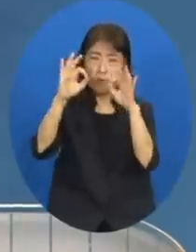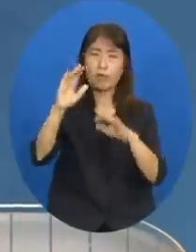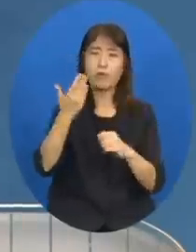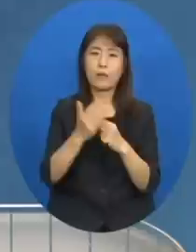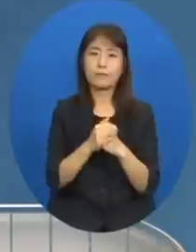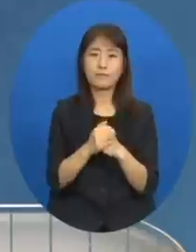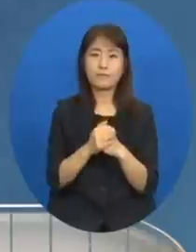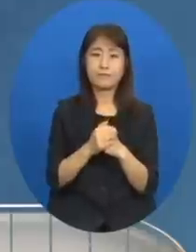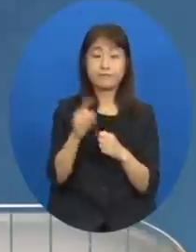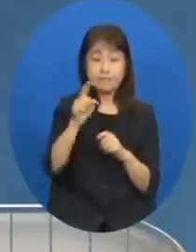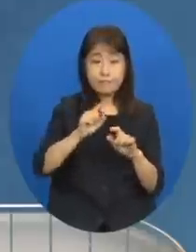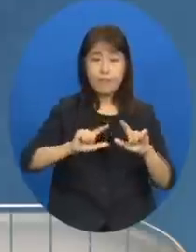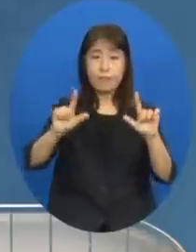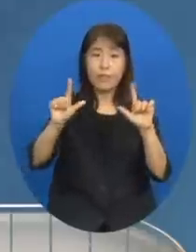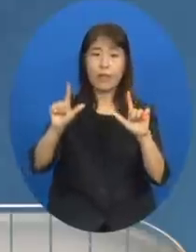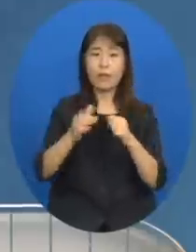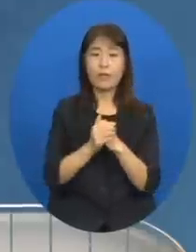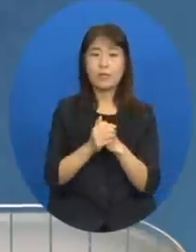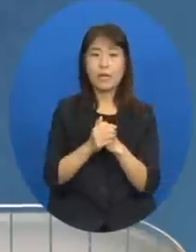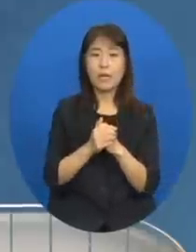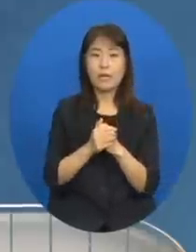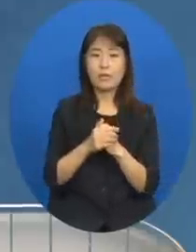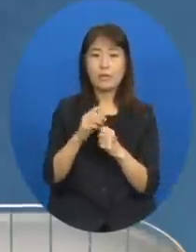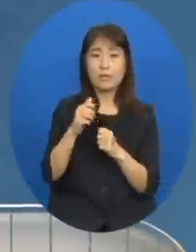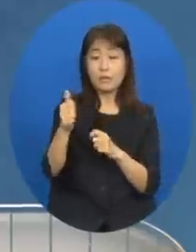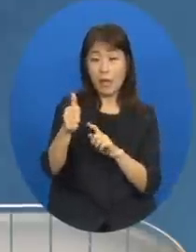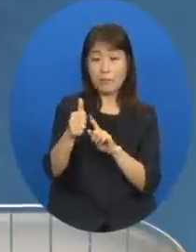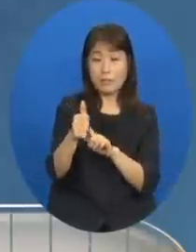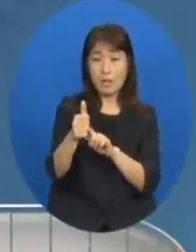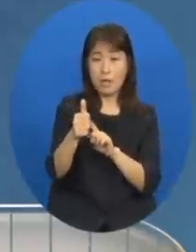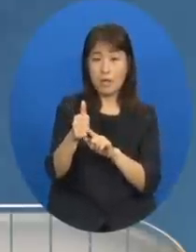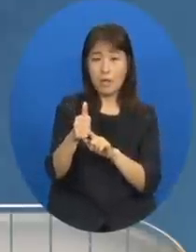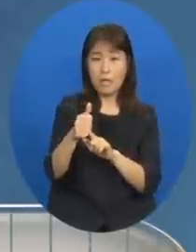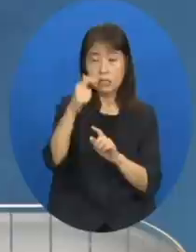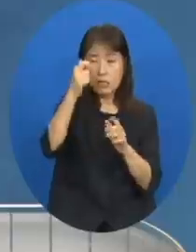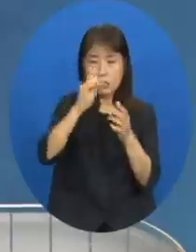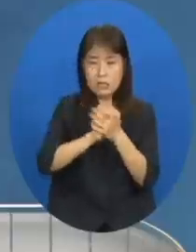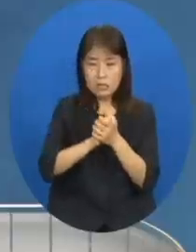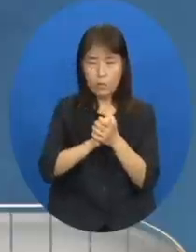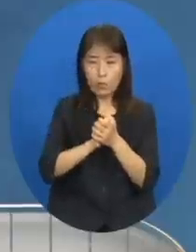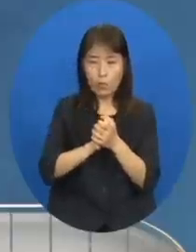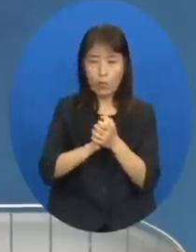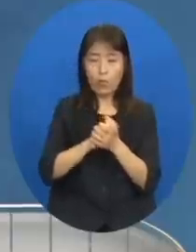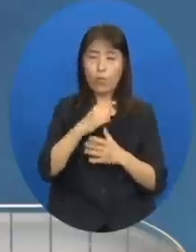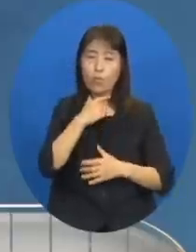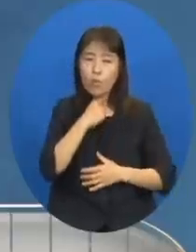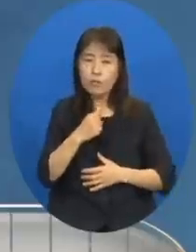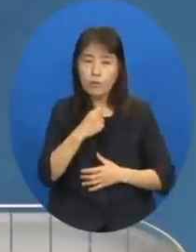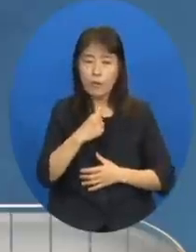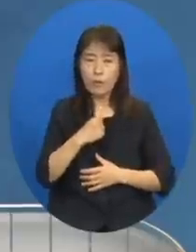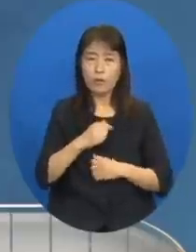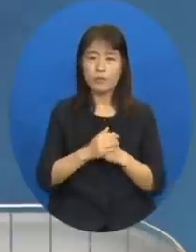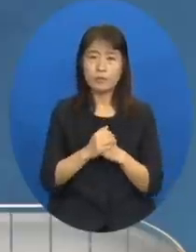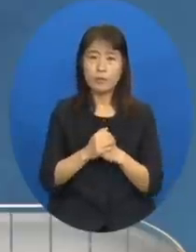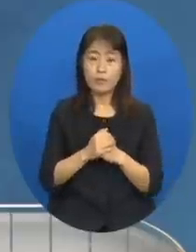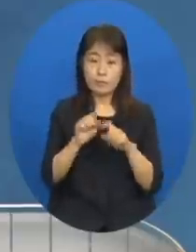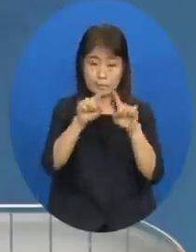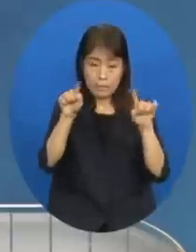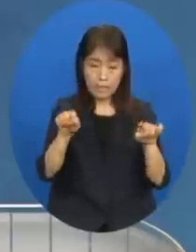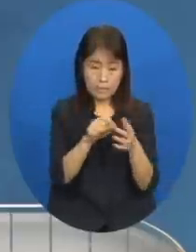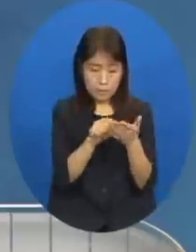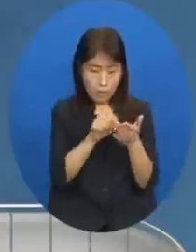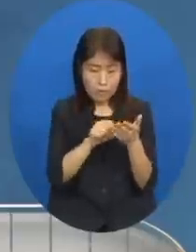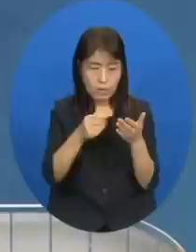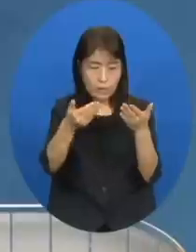오는 남자 성도님 한 분이 기도 받으러 나오셔서 기도 제목을 기도 카드에 써서 저에게 보여주셨어요